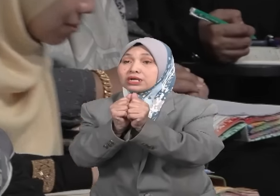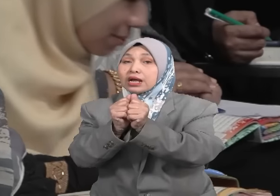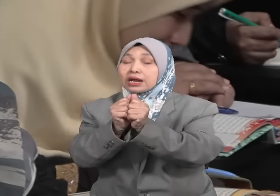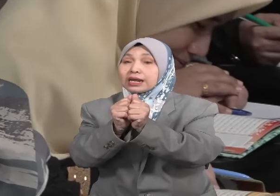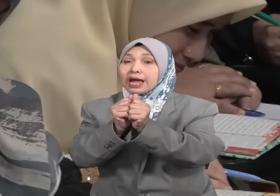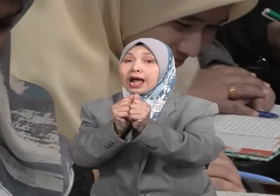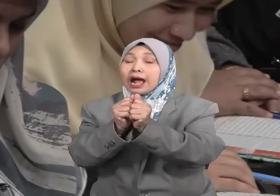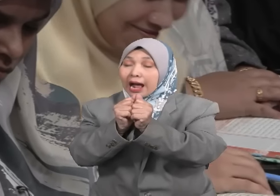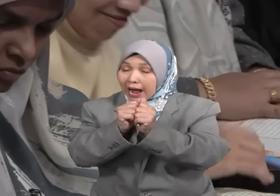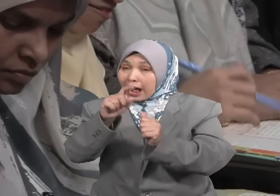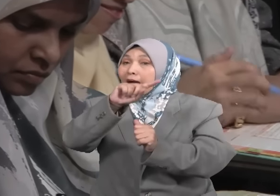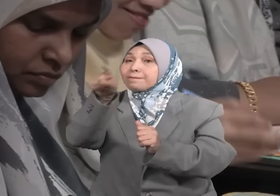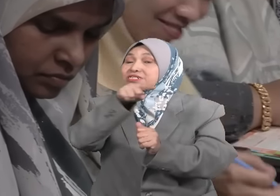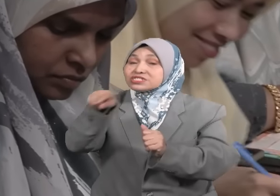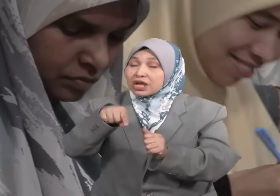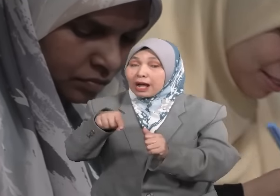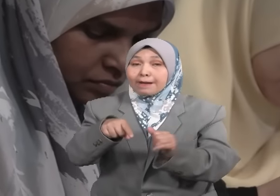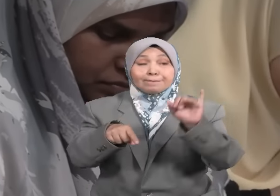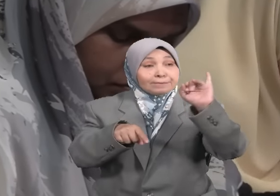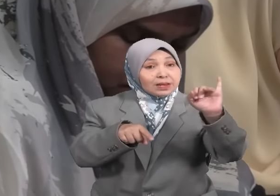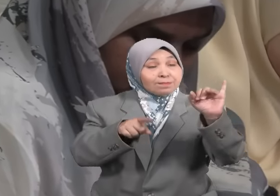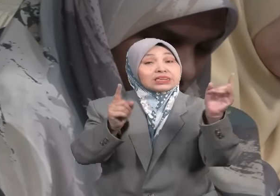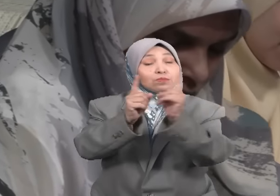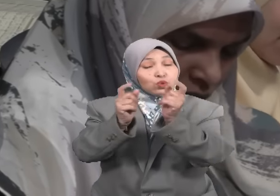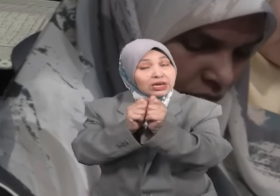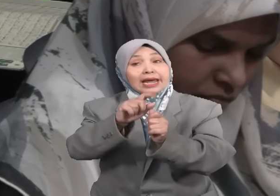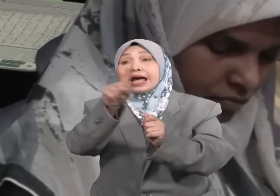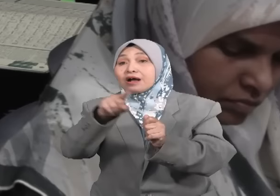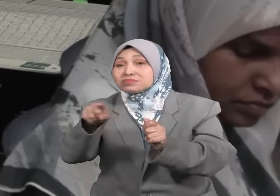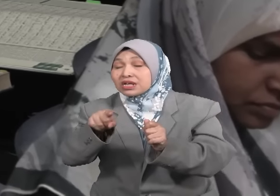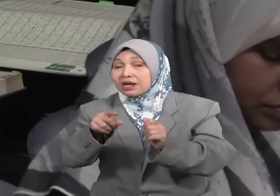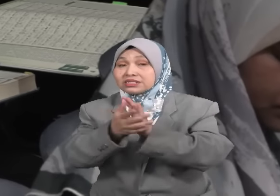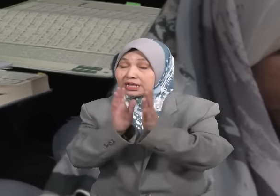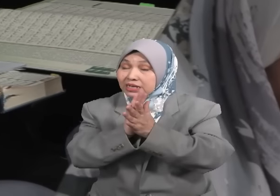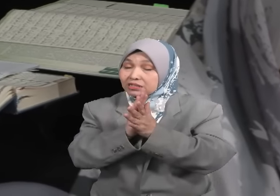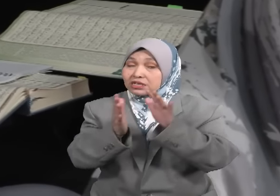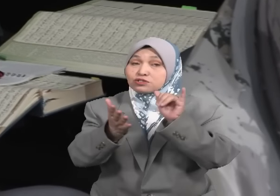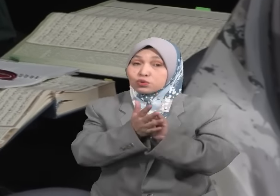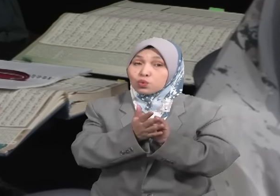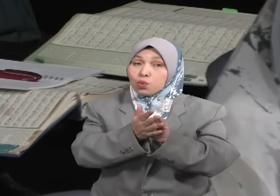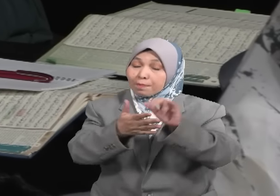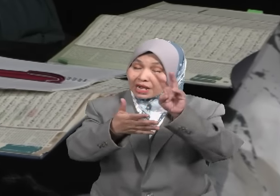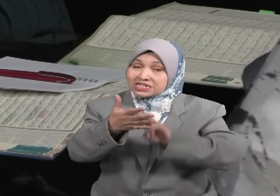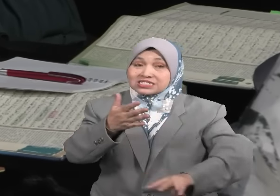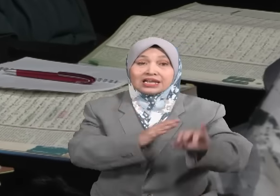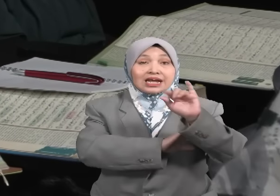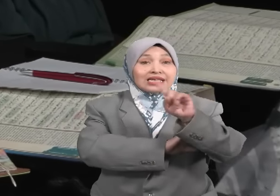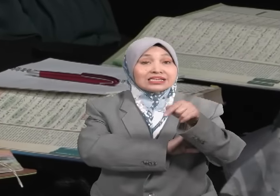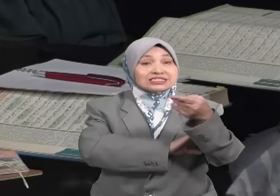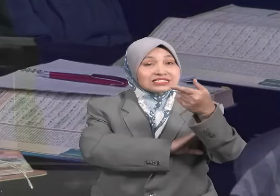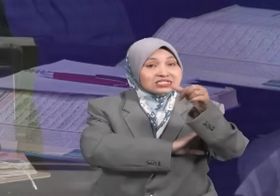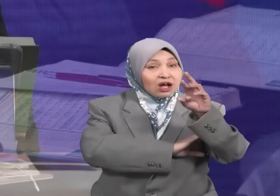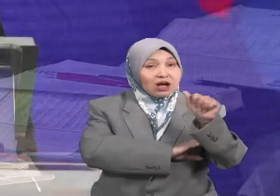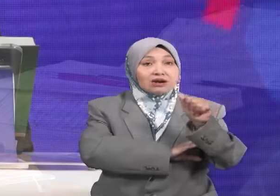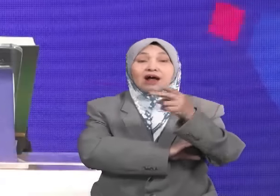hamzah, min bertemu dengan hamzah, maka di situ bacaan hukumnya ialah izhar halqi.